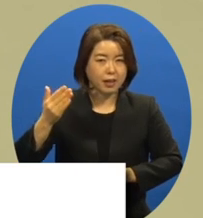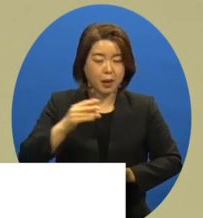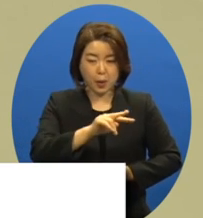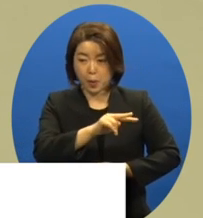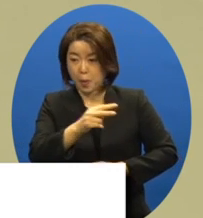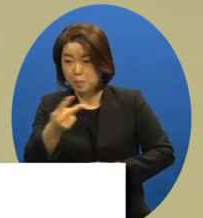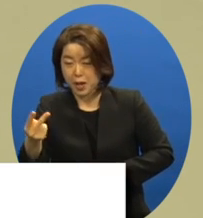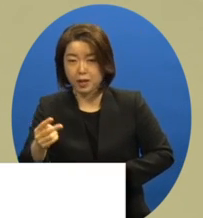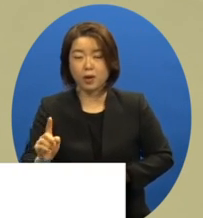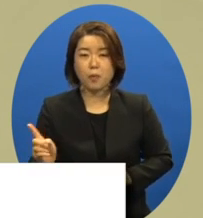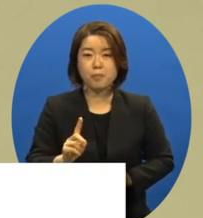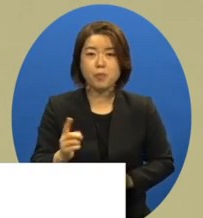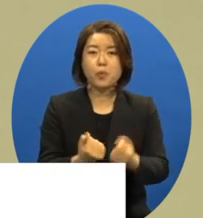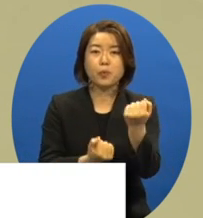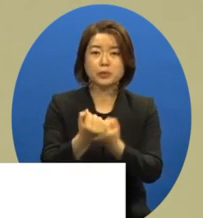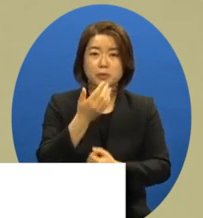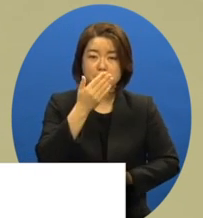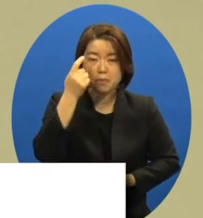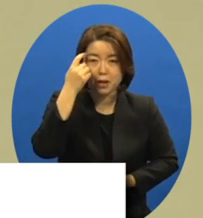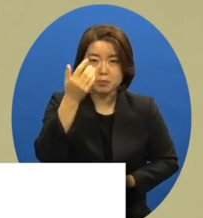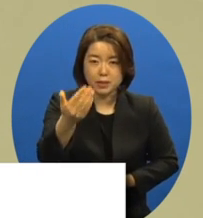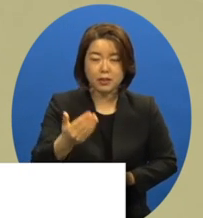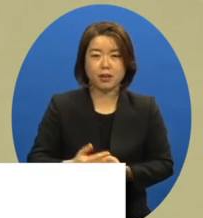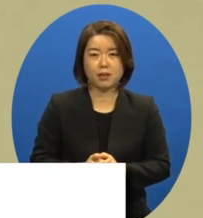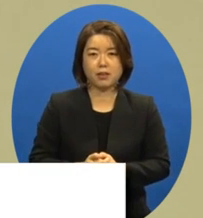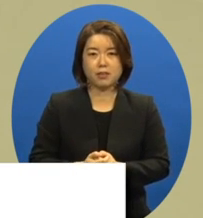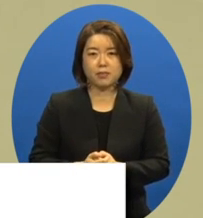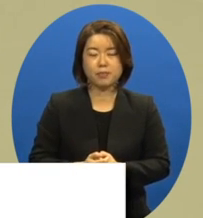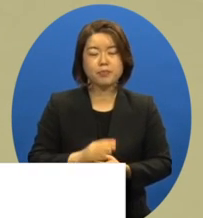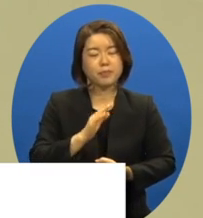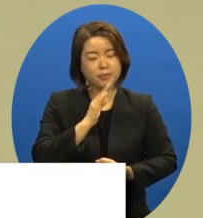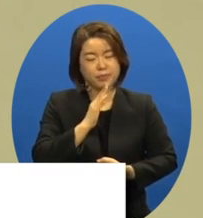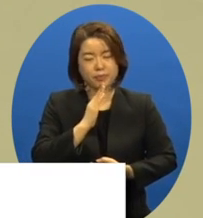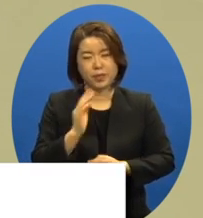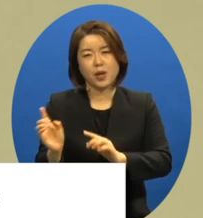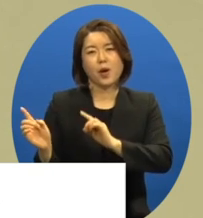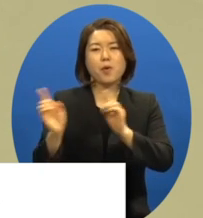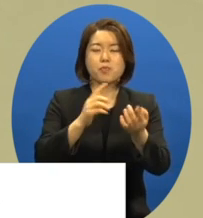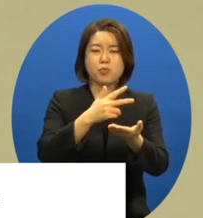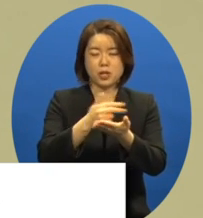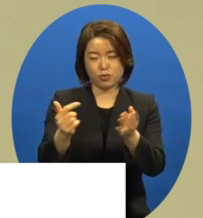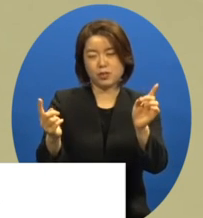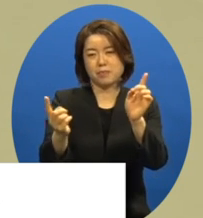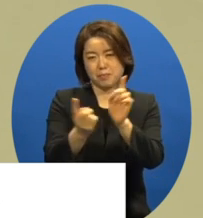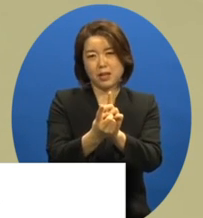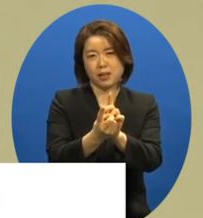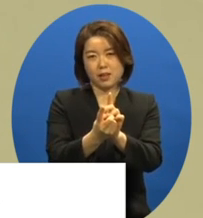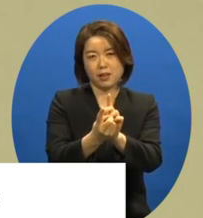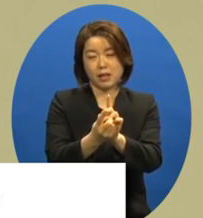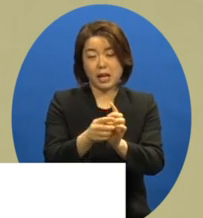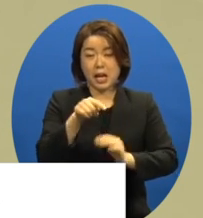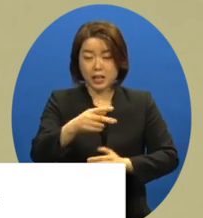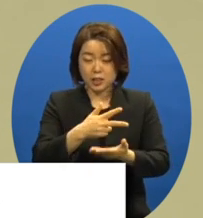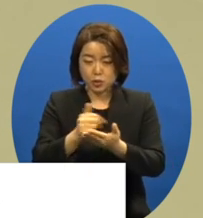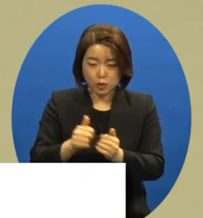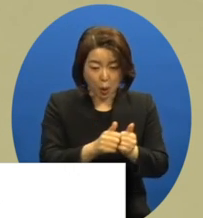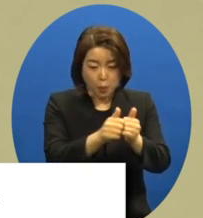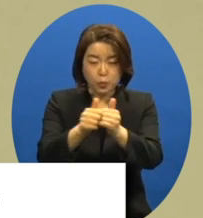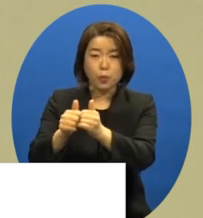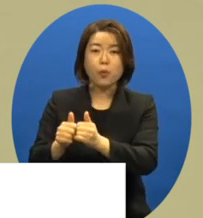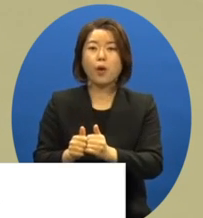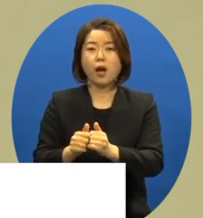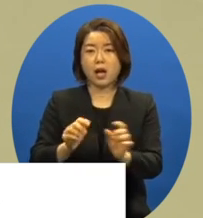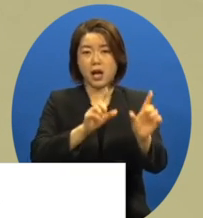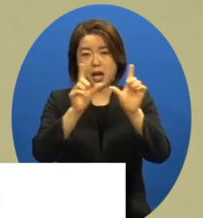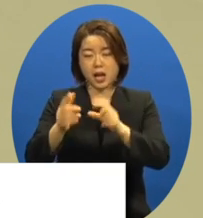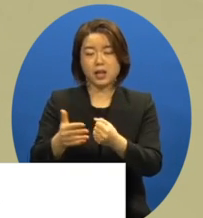것은 무엇으로 설명을 해야 하지요? 부활의 주님을 만난 거죠. 그리고 그 주님과 동행하는 삶을 살았기